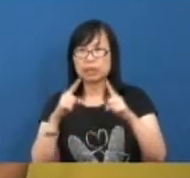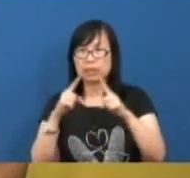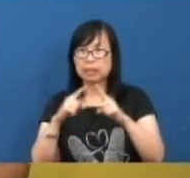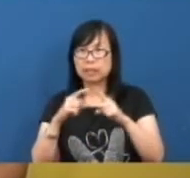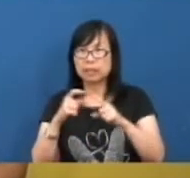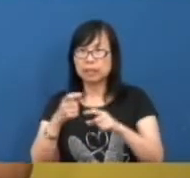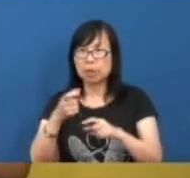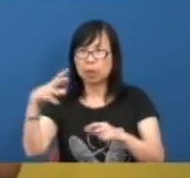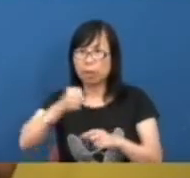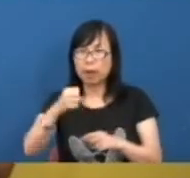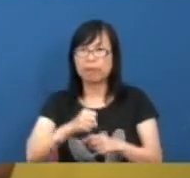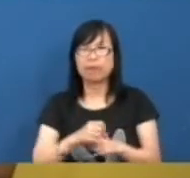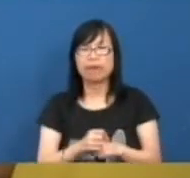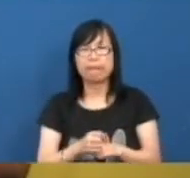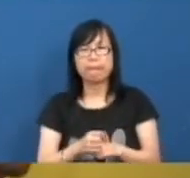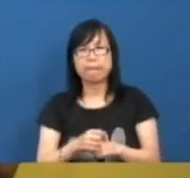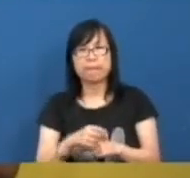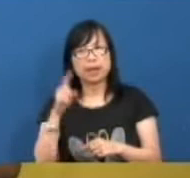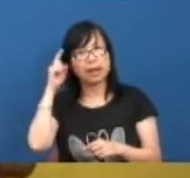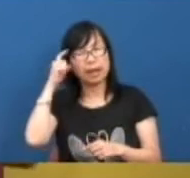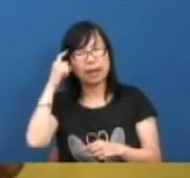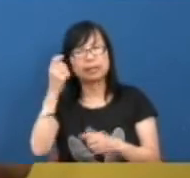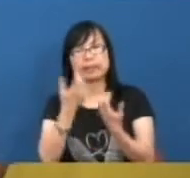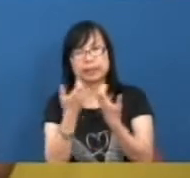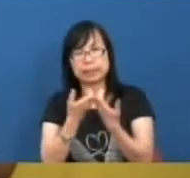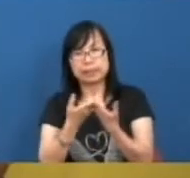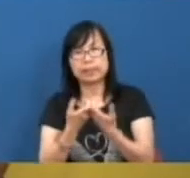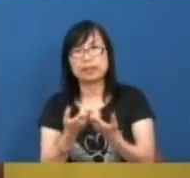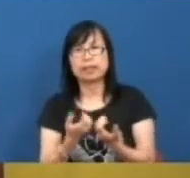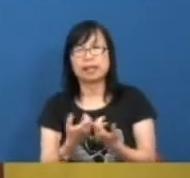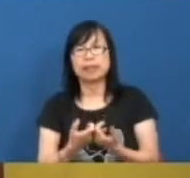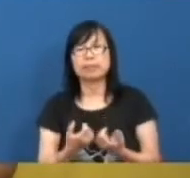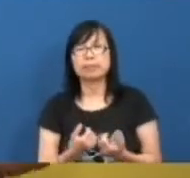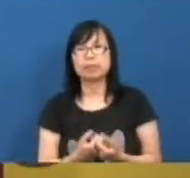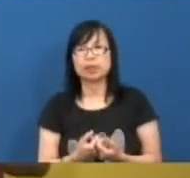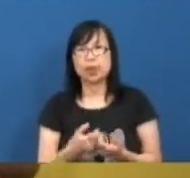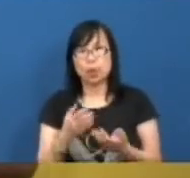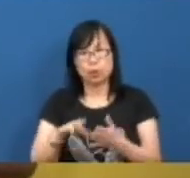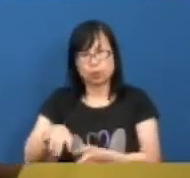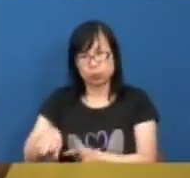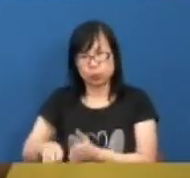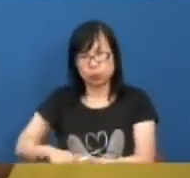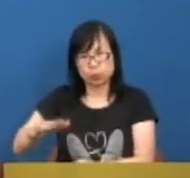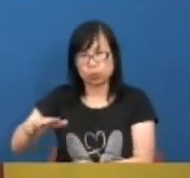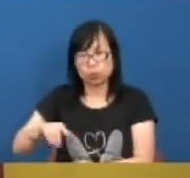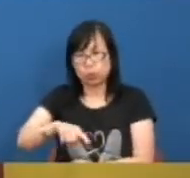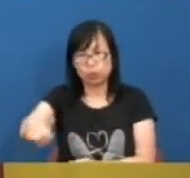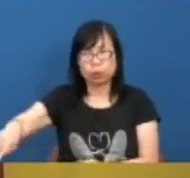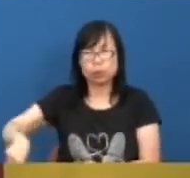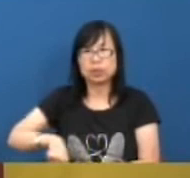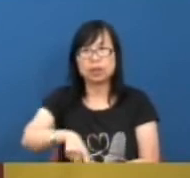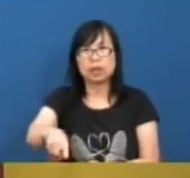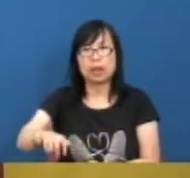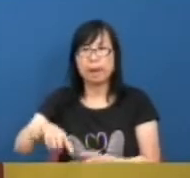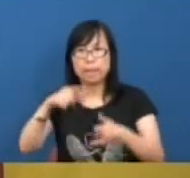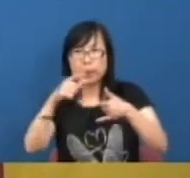土地嘅土地銀行啦，即係儲備啦我哋叫 land bank 噶啦嚇，佢儲咗嘅土地咧，你睇到佢哋